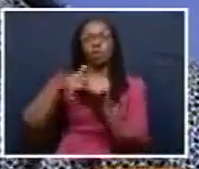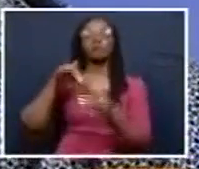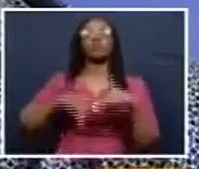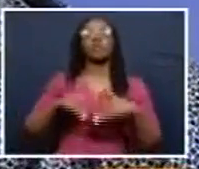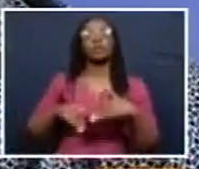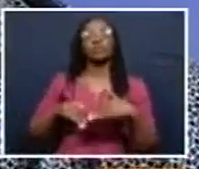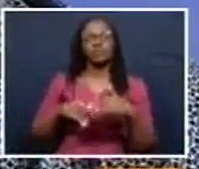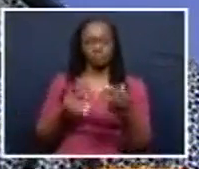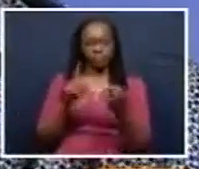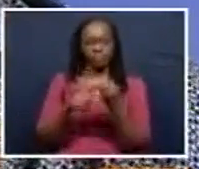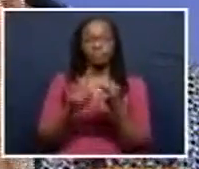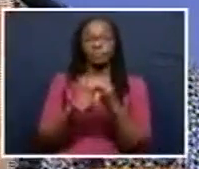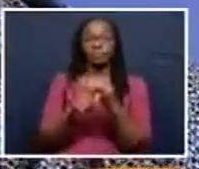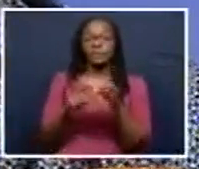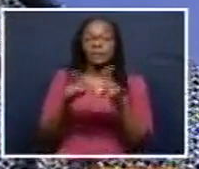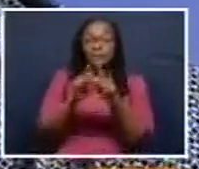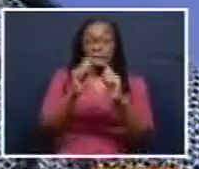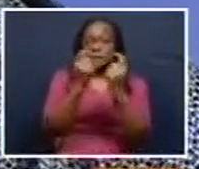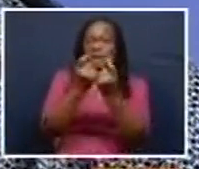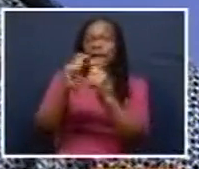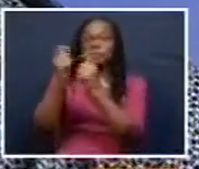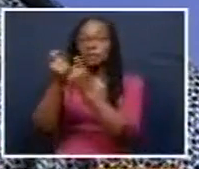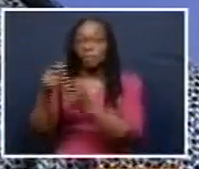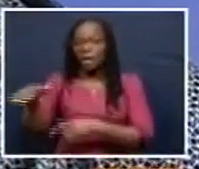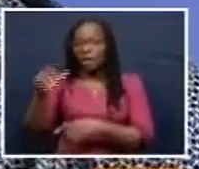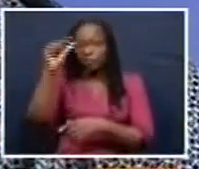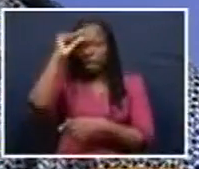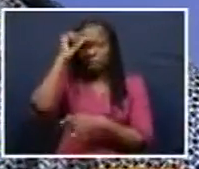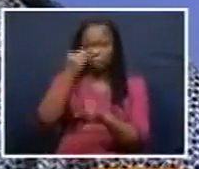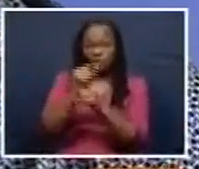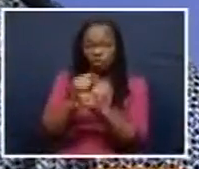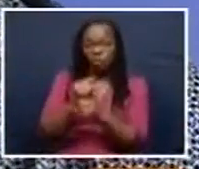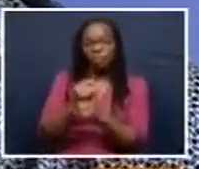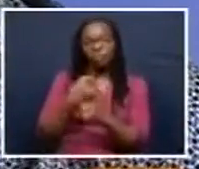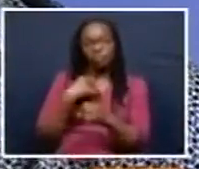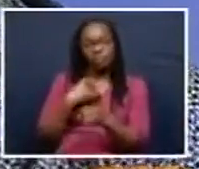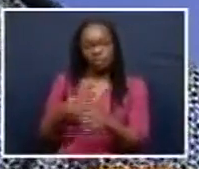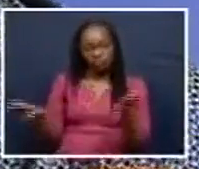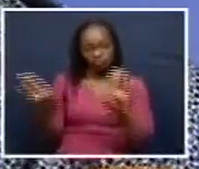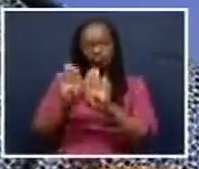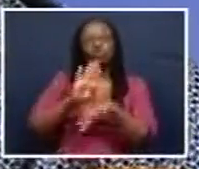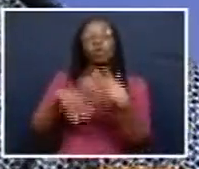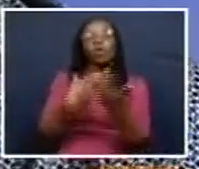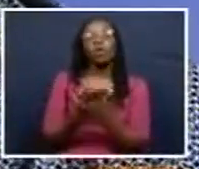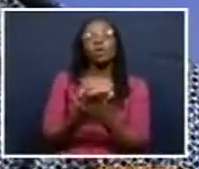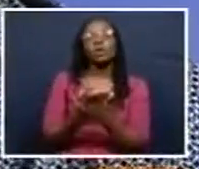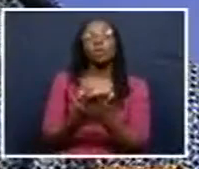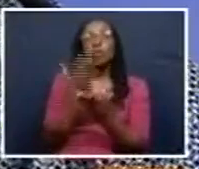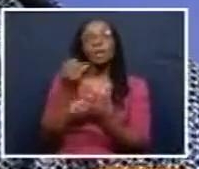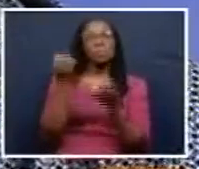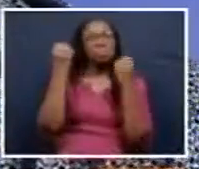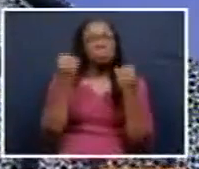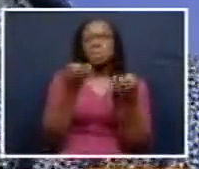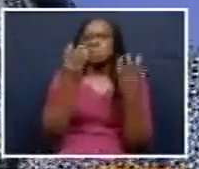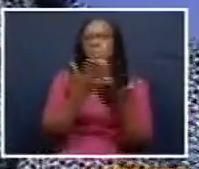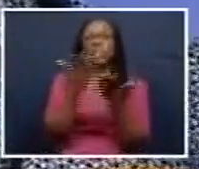ukabila kwa upande ya kazi za serikali hiyo itaisha maana kuna wengi